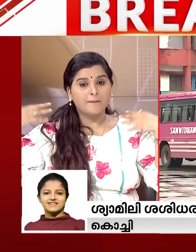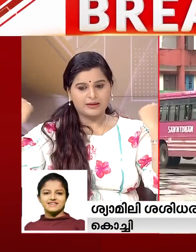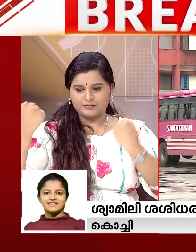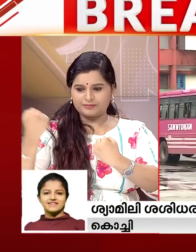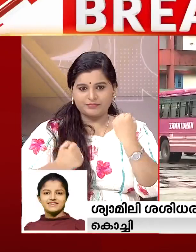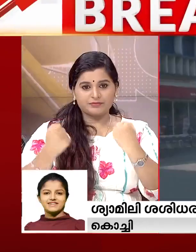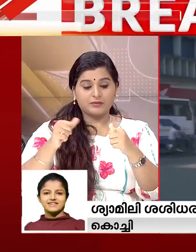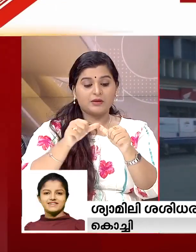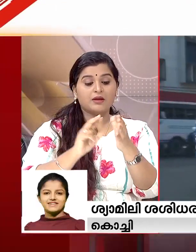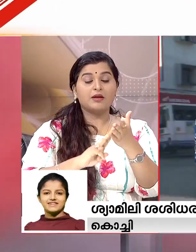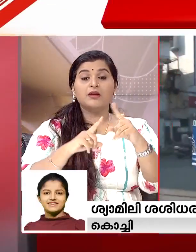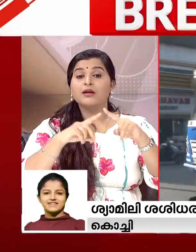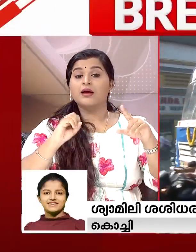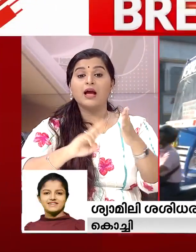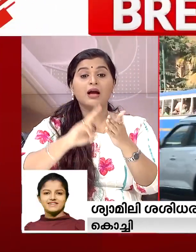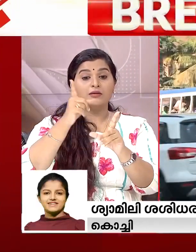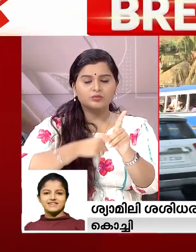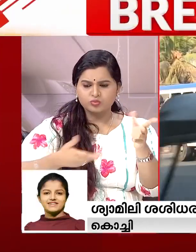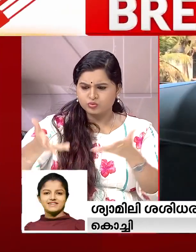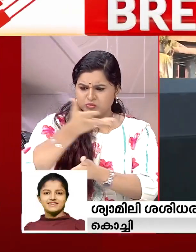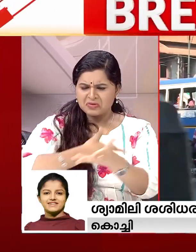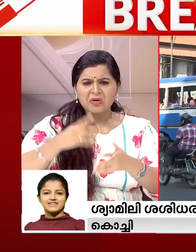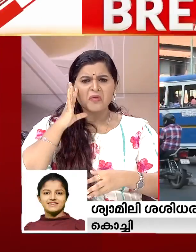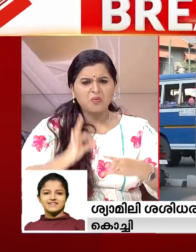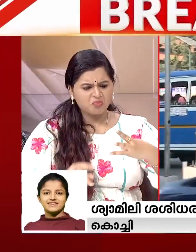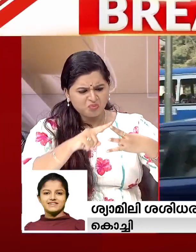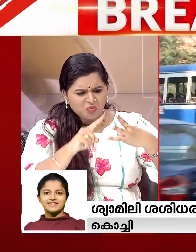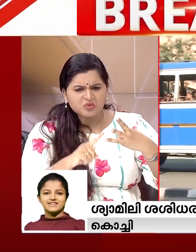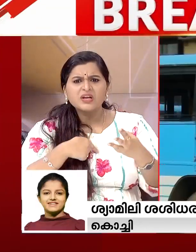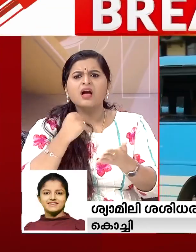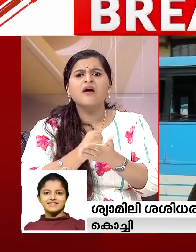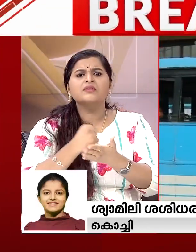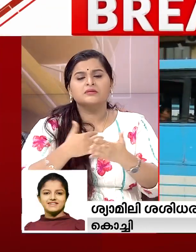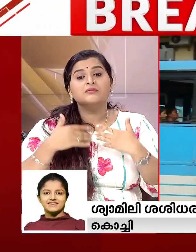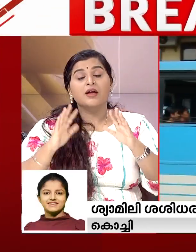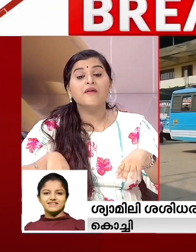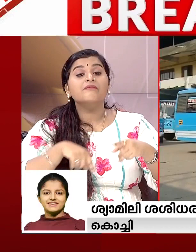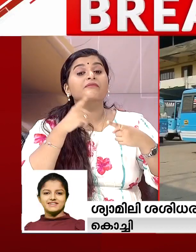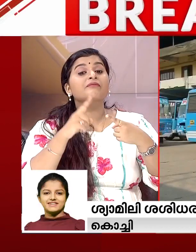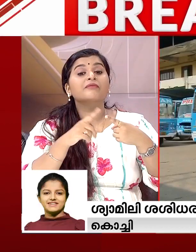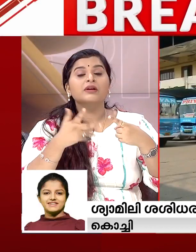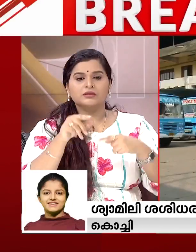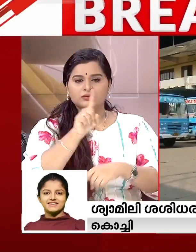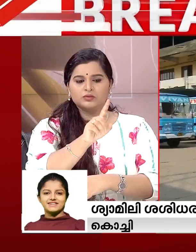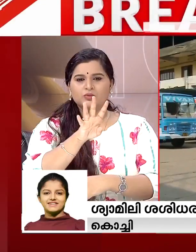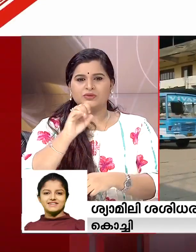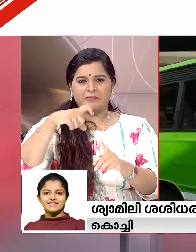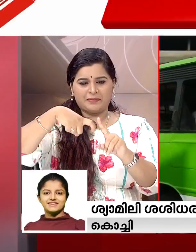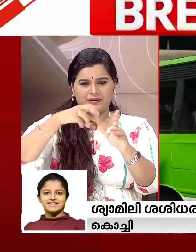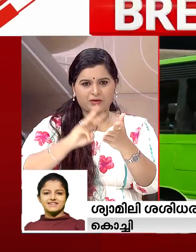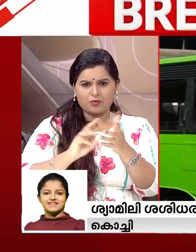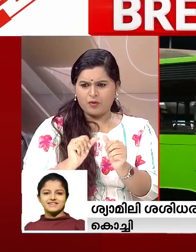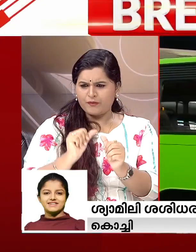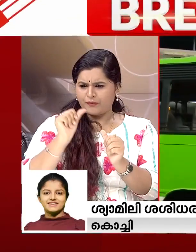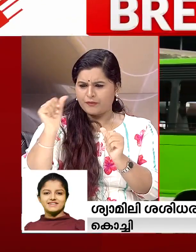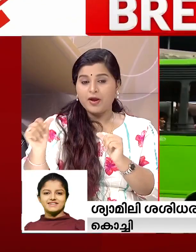ചർച്ചയിൽ മൂന്ന് പ്രധാന താതലായ ആവശ്യങ്ങളാണ് സംയുക്ത സംഘടന മുന്നോട്ട് വെച്ചത്. അതിലൊന്ന്, 140 കിലോമീറ്റർ കൂടുതൽ ദൈർഘ്യമുള്ള